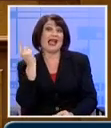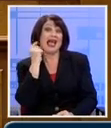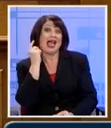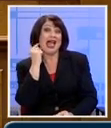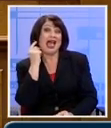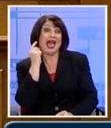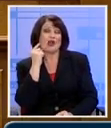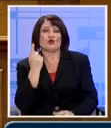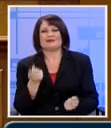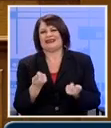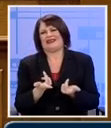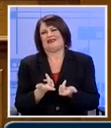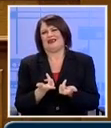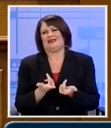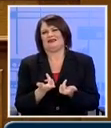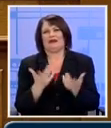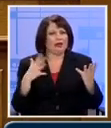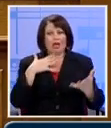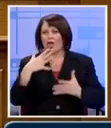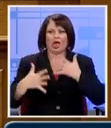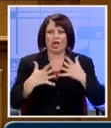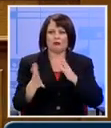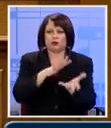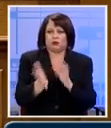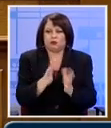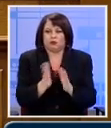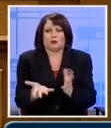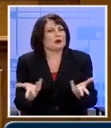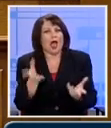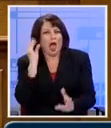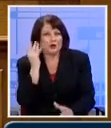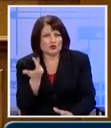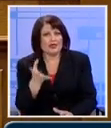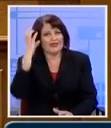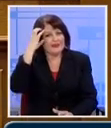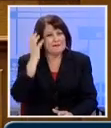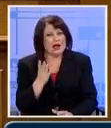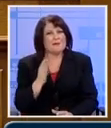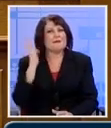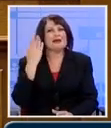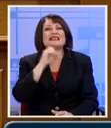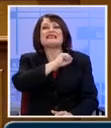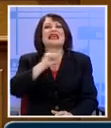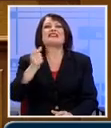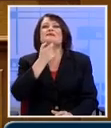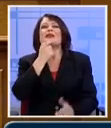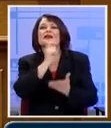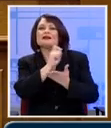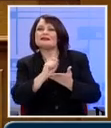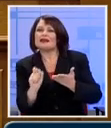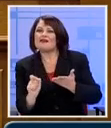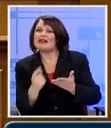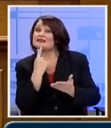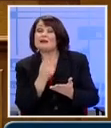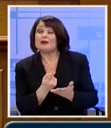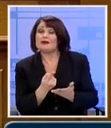τις δολιχοδρομίες, όλη αυτή τη σύγχυση, αυτές τις αντιφάσεις, θυμάμαι αυτό που είχε πει ο Σέξπιρ για αυτές τις περιπτώσεις.